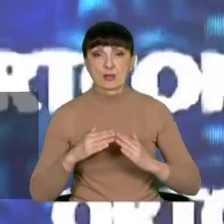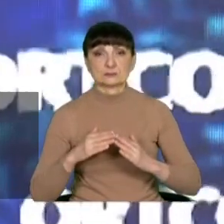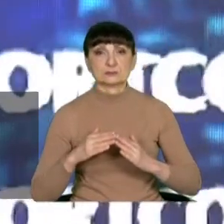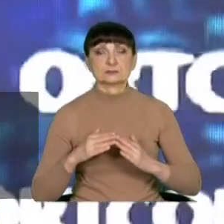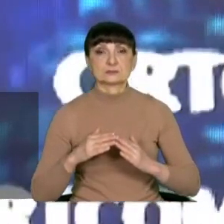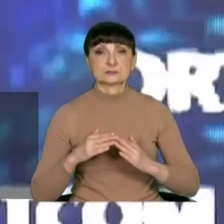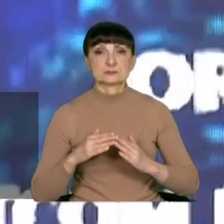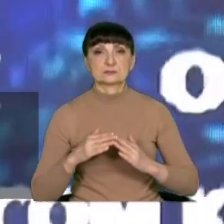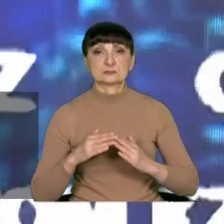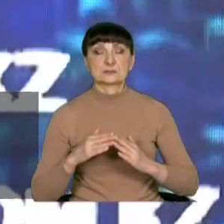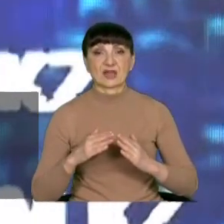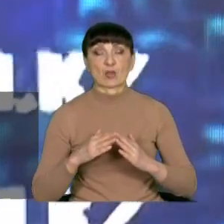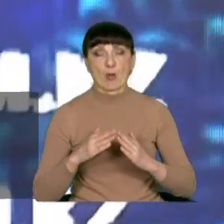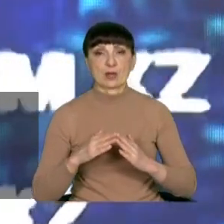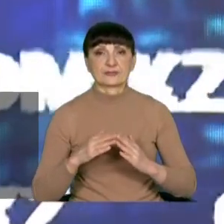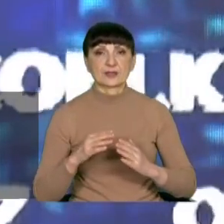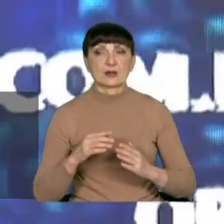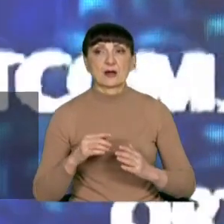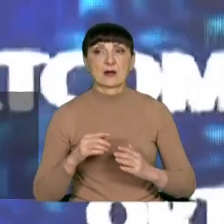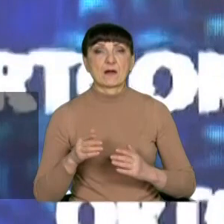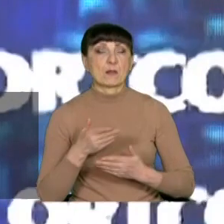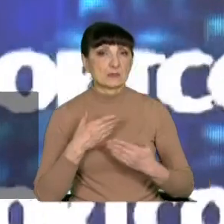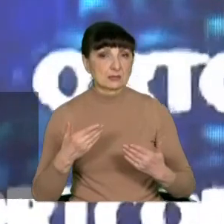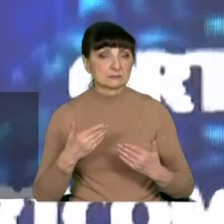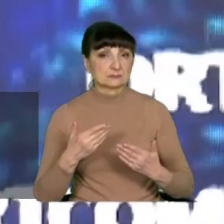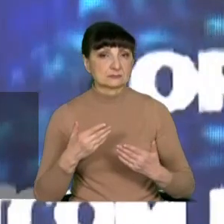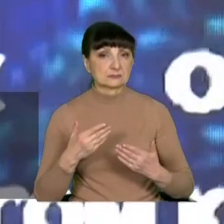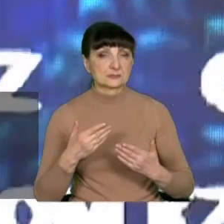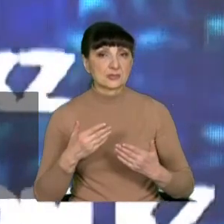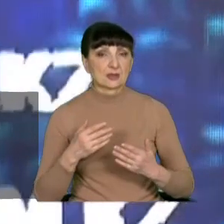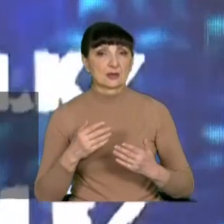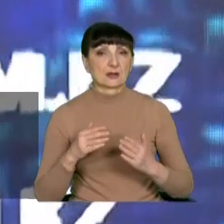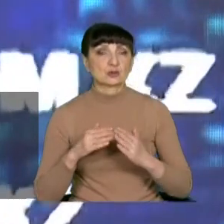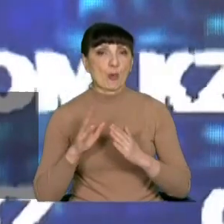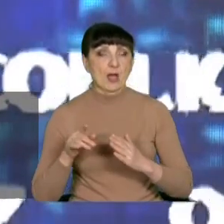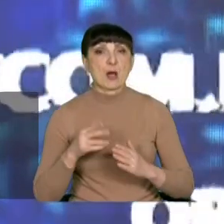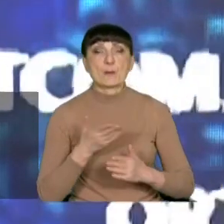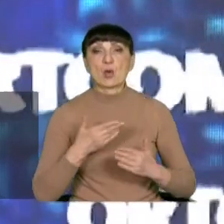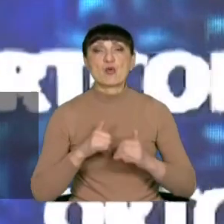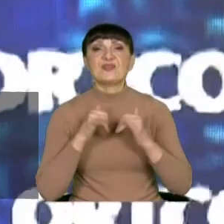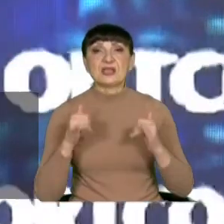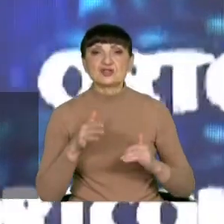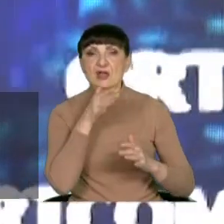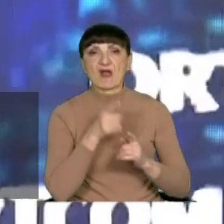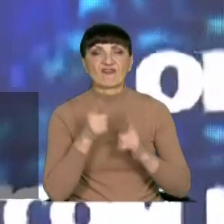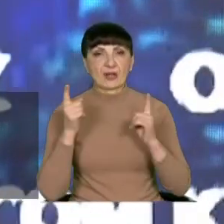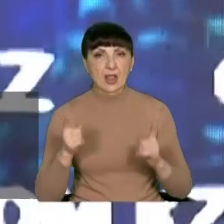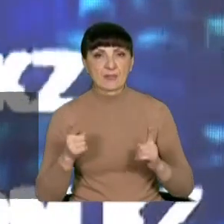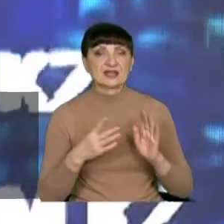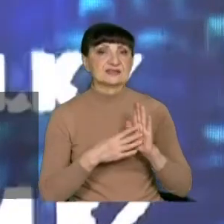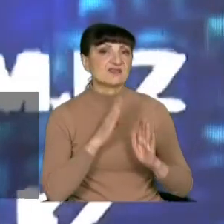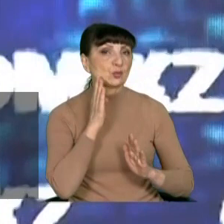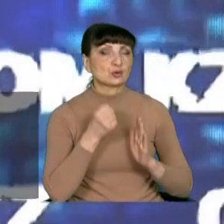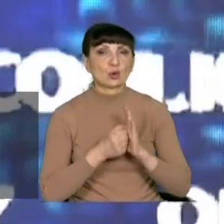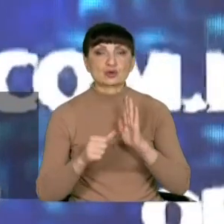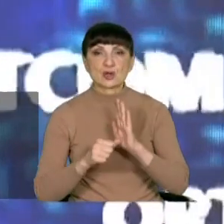лечебный процесс в домашних условиях, так называемые стационары на дому, увеличили время. То есть с 9 утра до